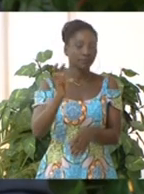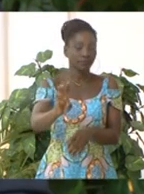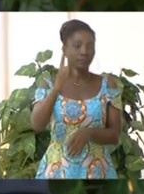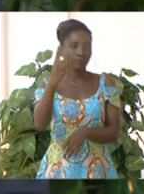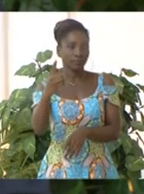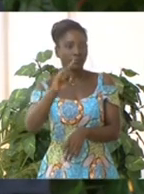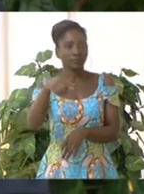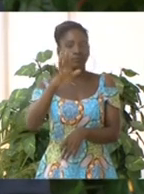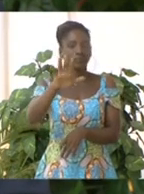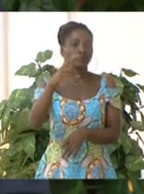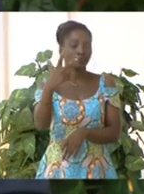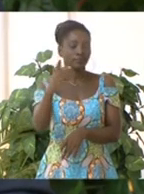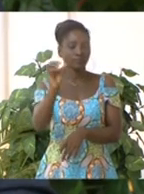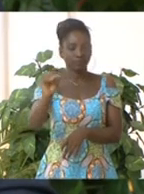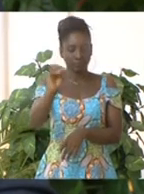61,53%.